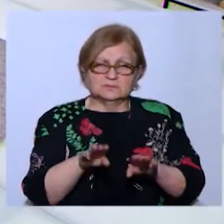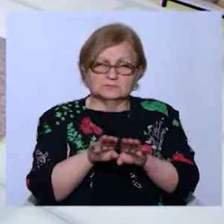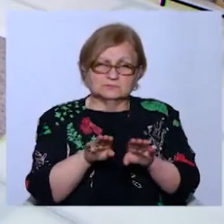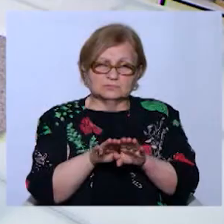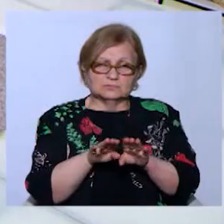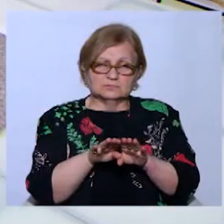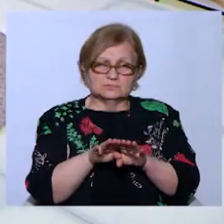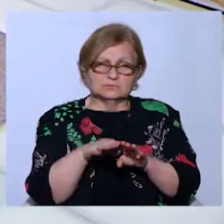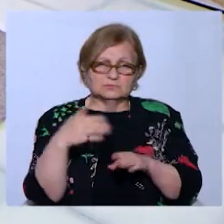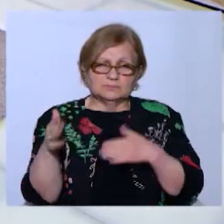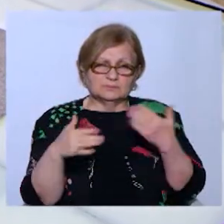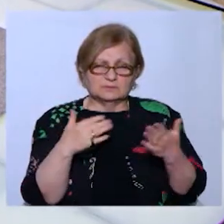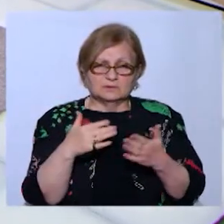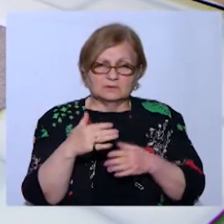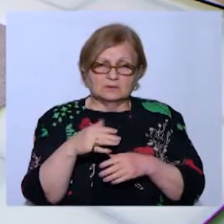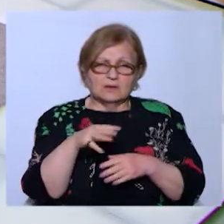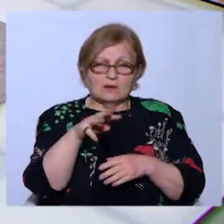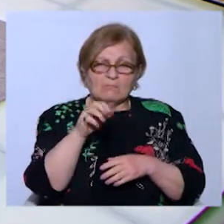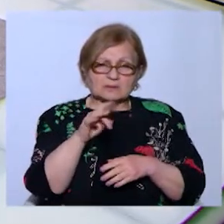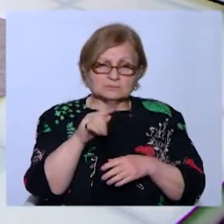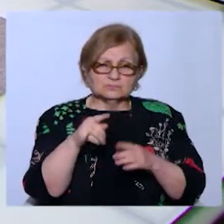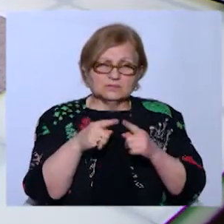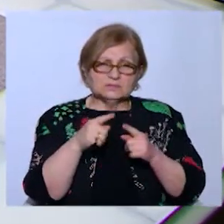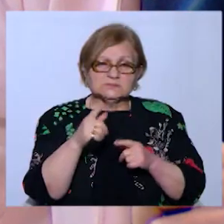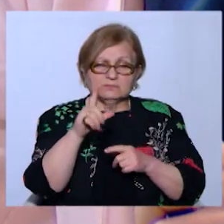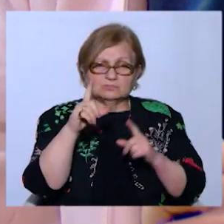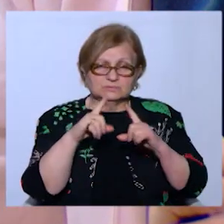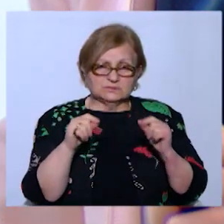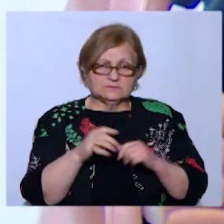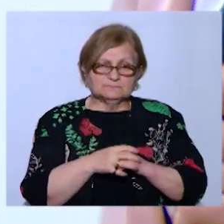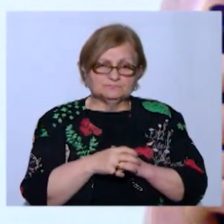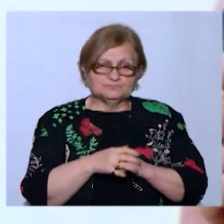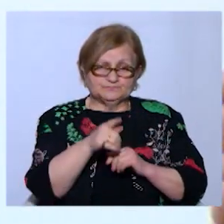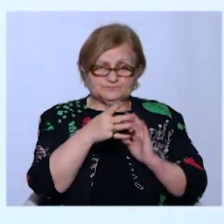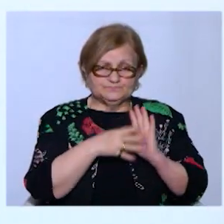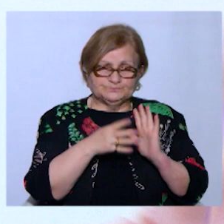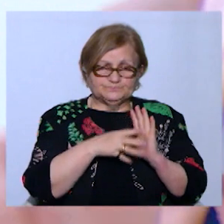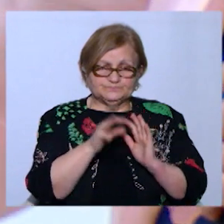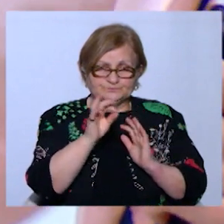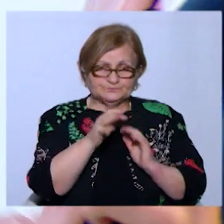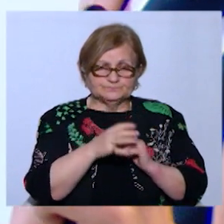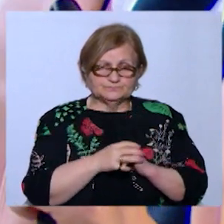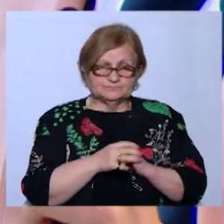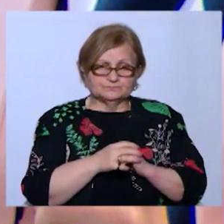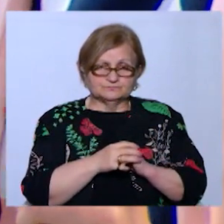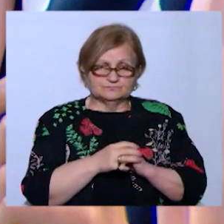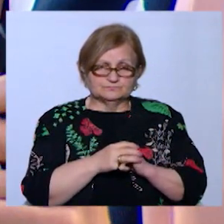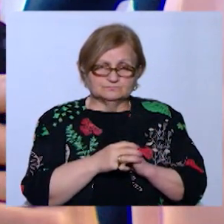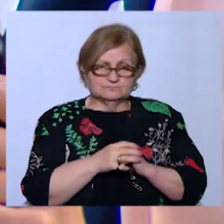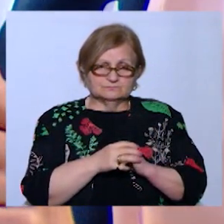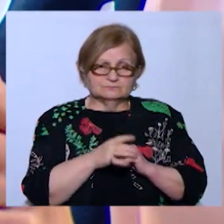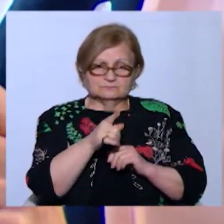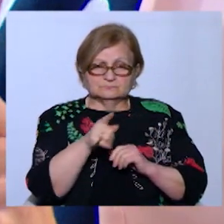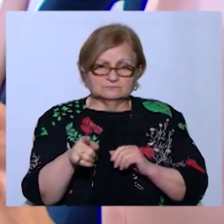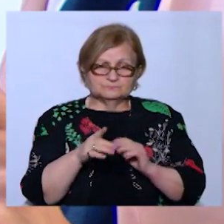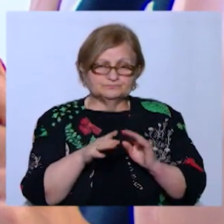ტოლგვერდა, ტოლფერდა მართკუთხა სამკუთხედი. განვიხილოთ მართკუთხა სამკუთხედი, აიქ არის 90 გრადუსიანი კუთხე, ასენი არის ტოლი